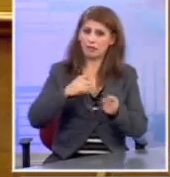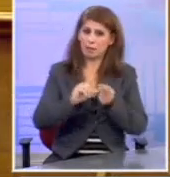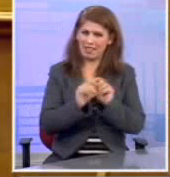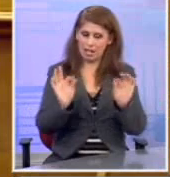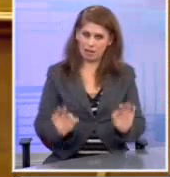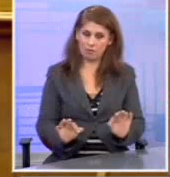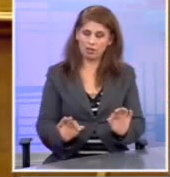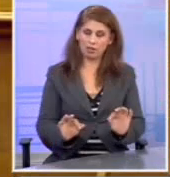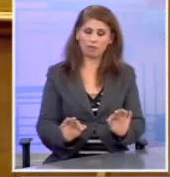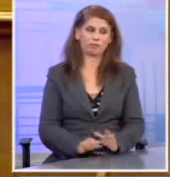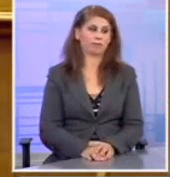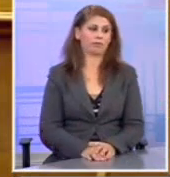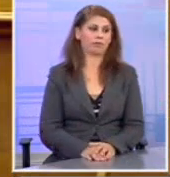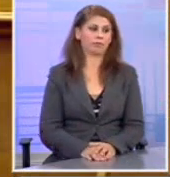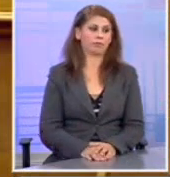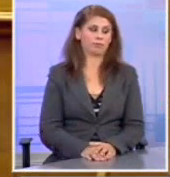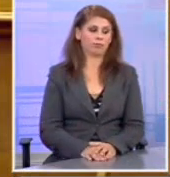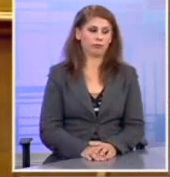μεταρρύθμιση, θα